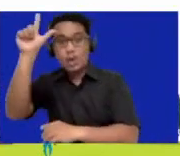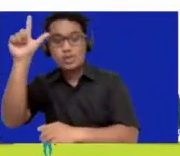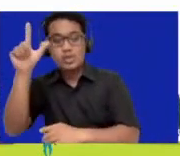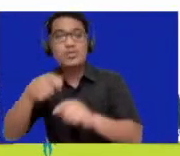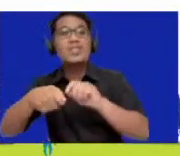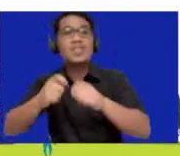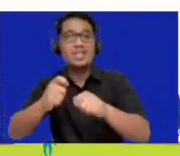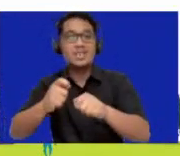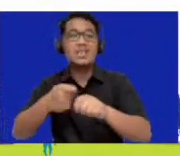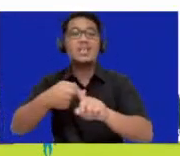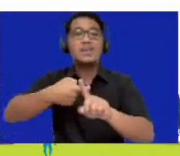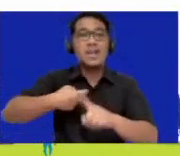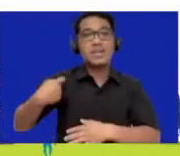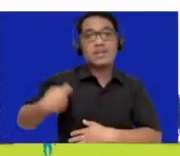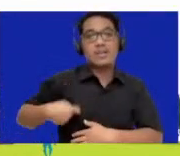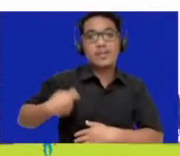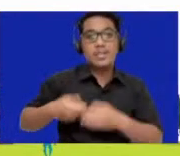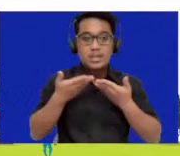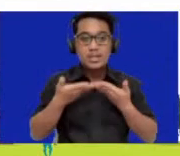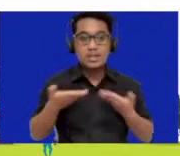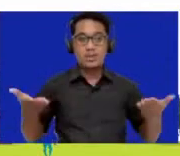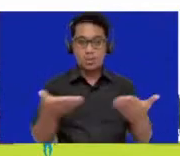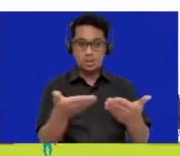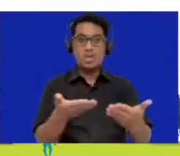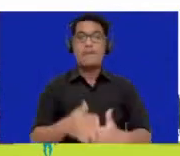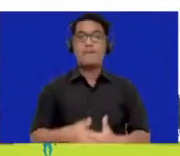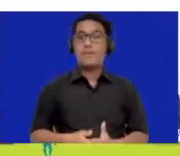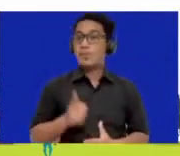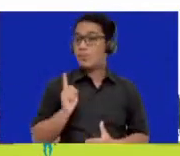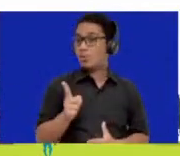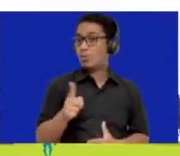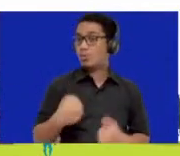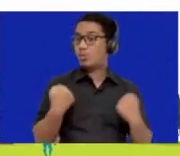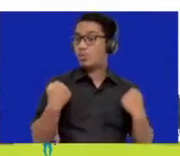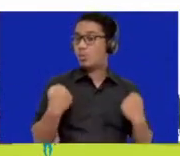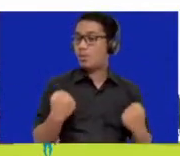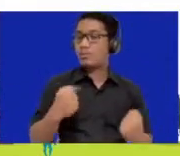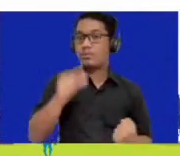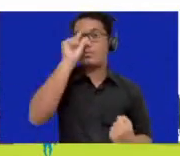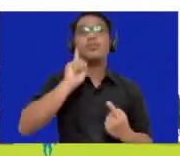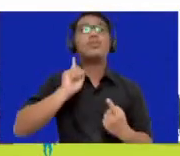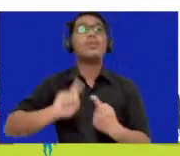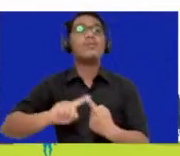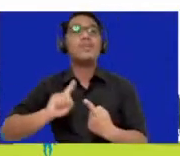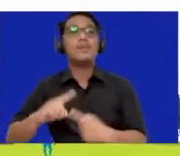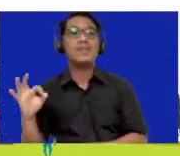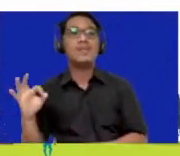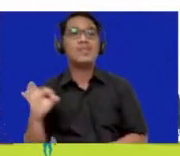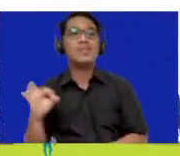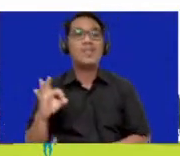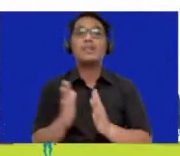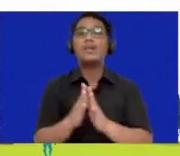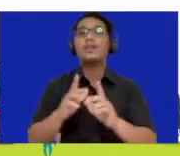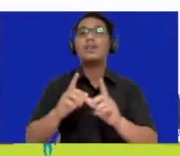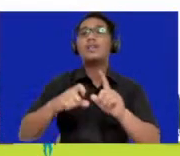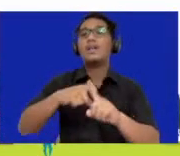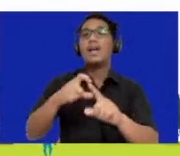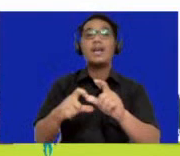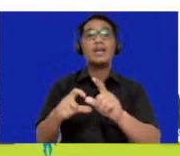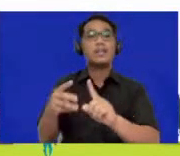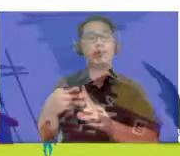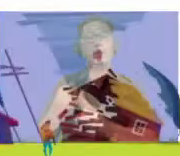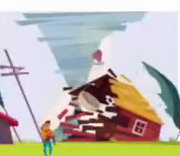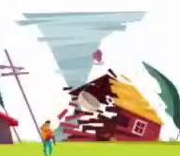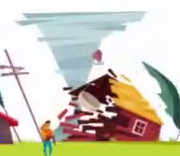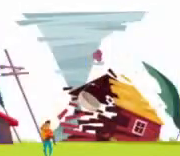Itu merupakan kekuatan bagi teman-teman Tagana dan KSB bahwa kepercayaan dirinya untuk